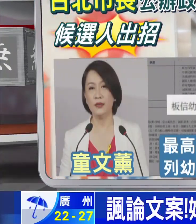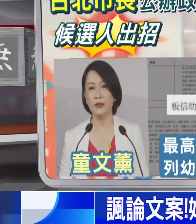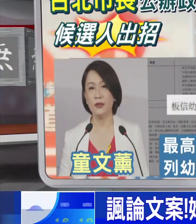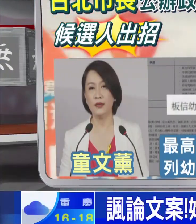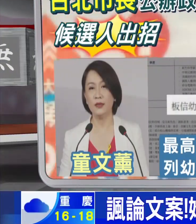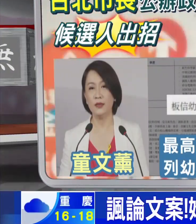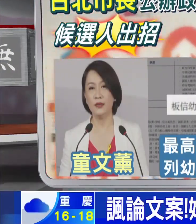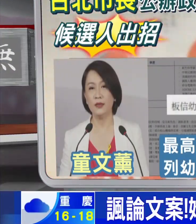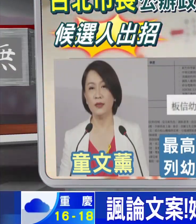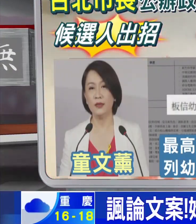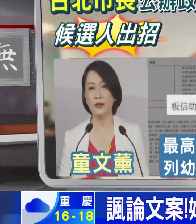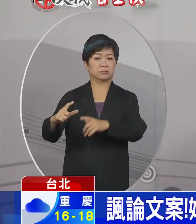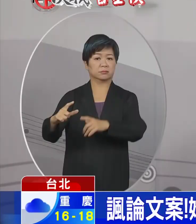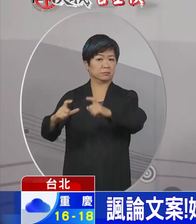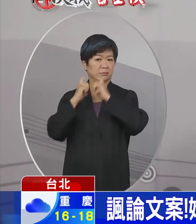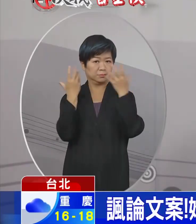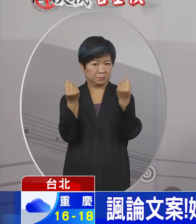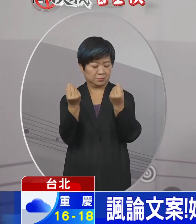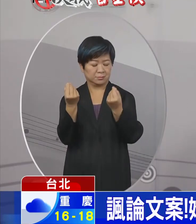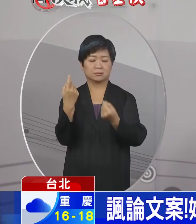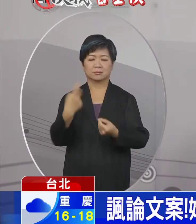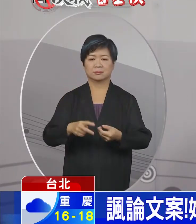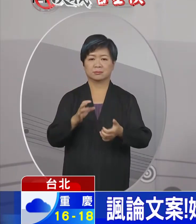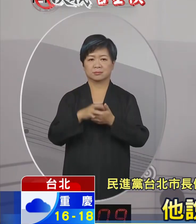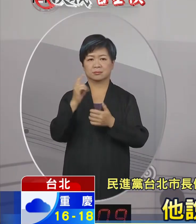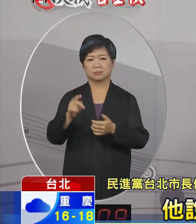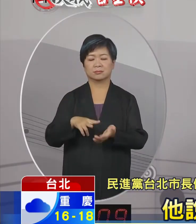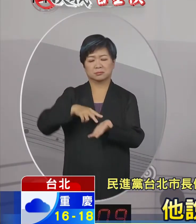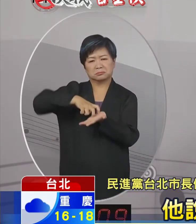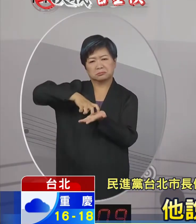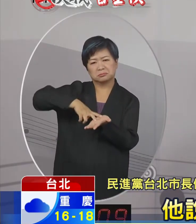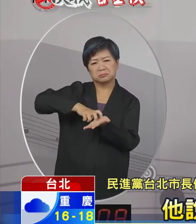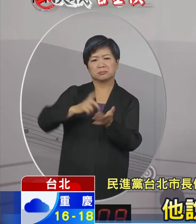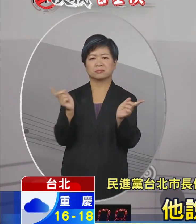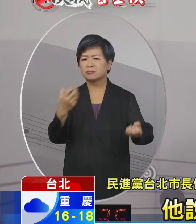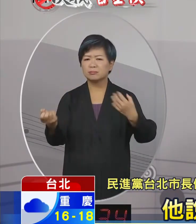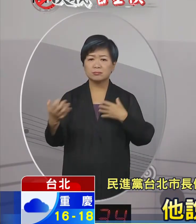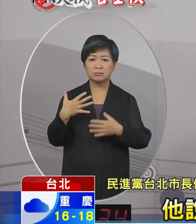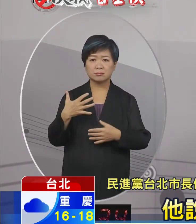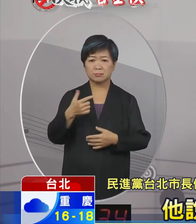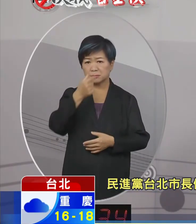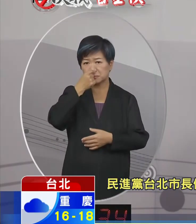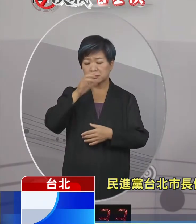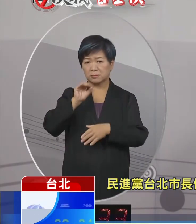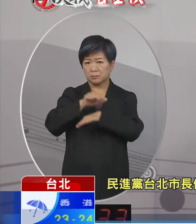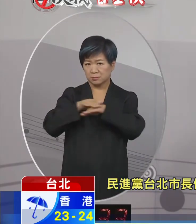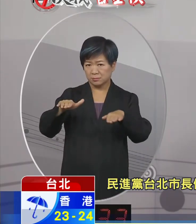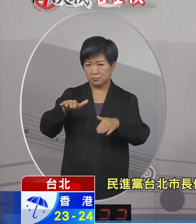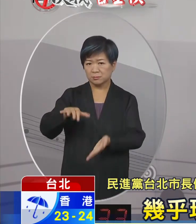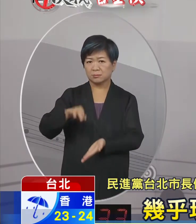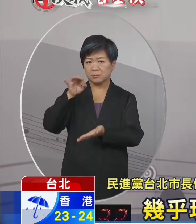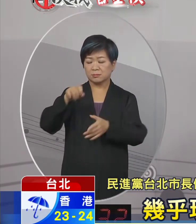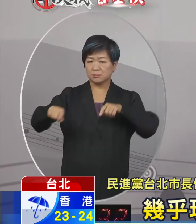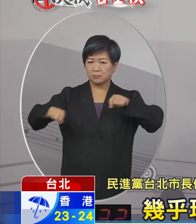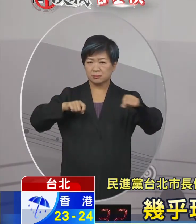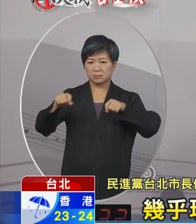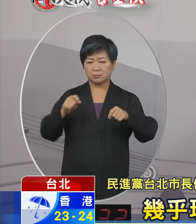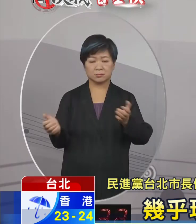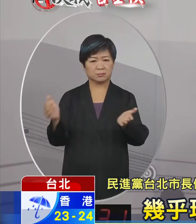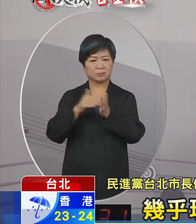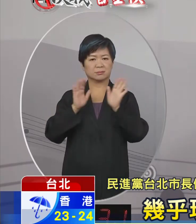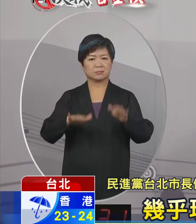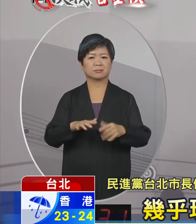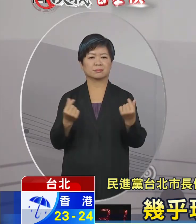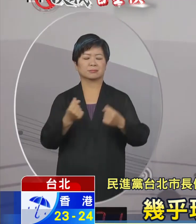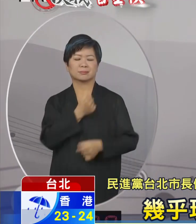的隔空交火。 他说深蹲换车票节能减碳，蒋万安在讲政策，几乎现在已经几乎变成在